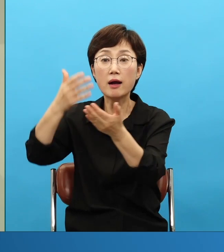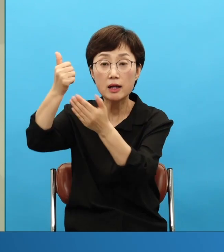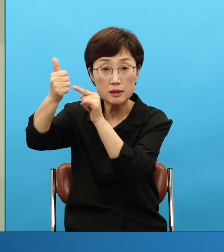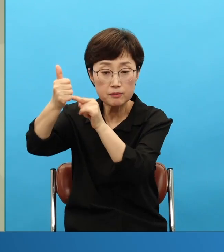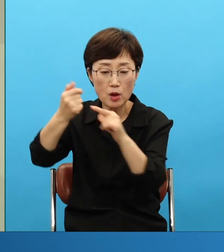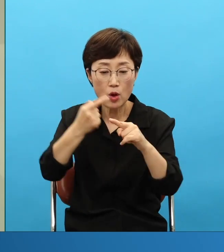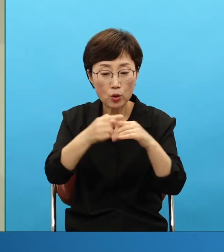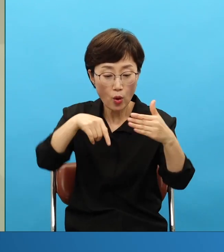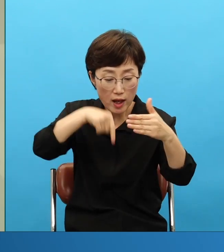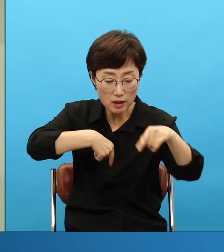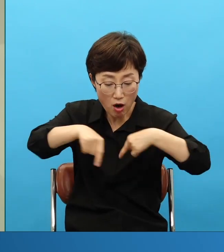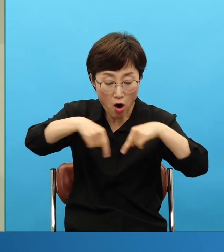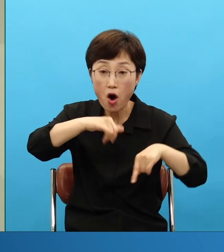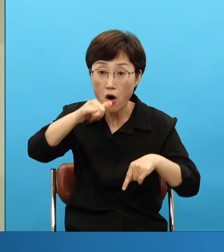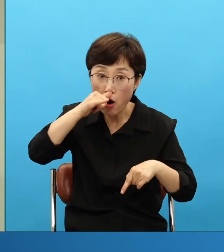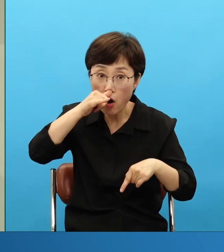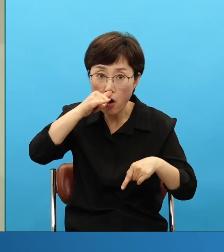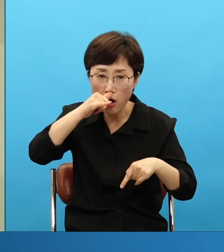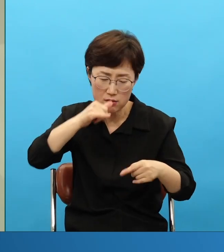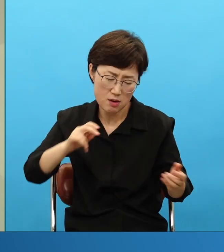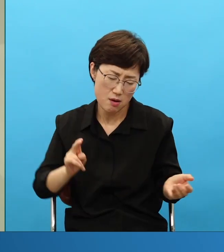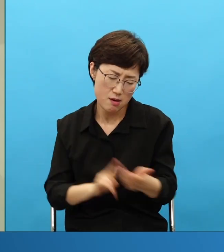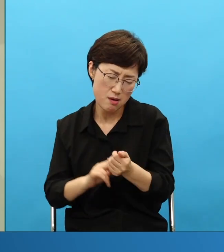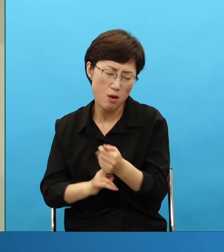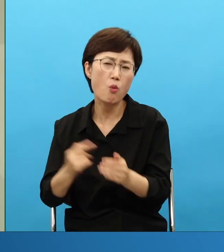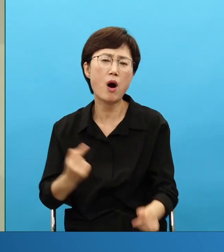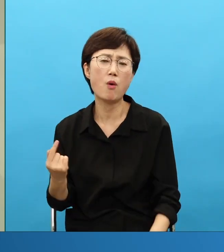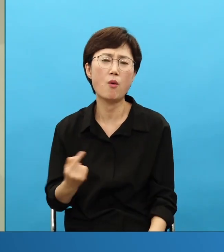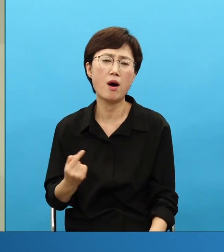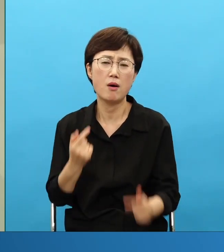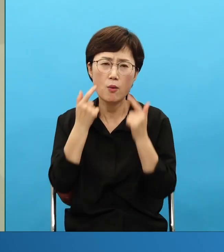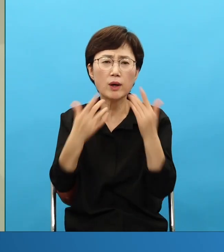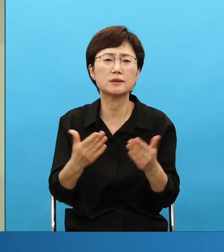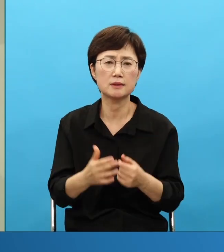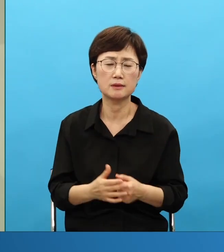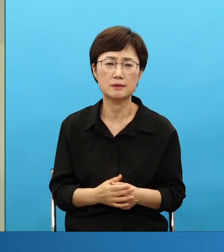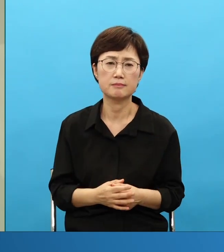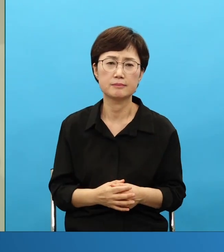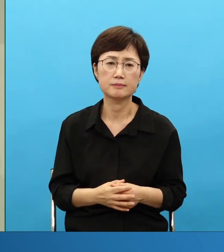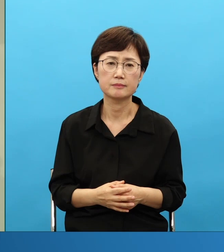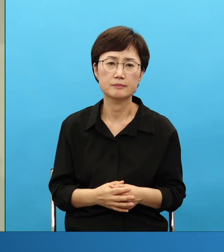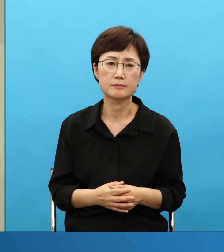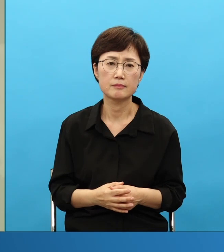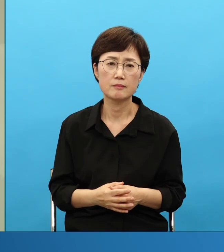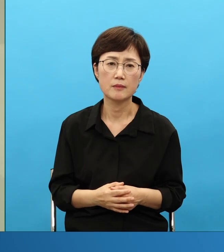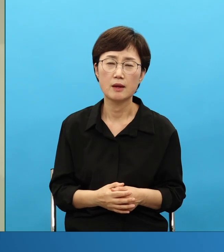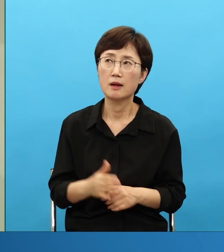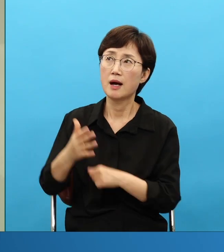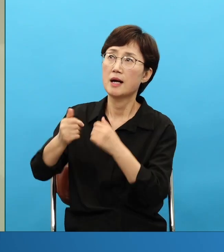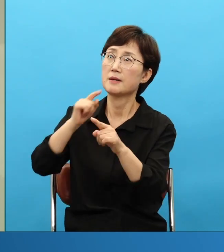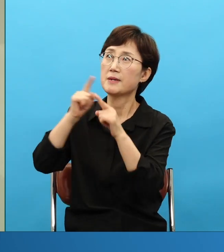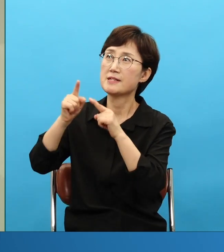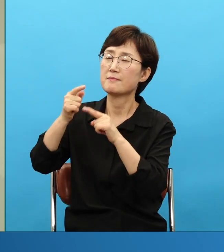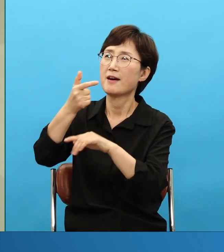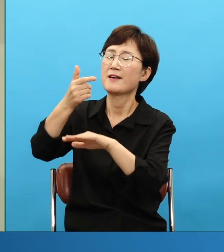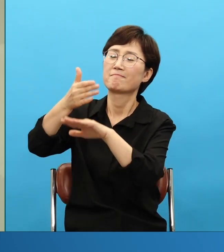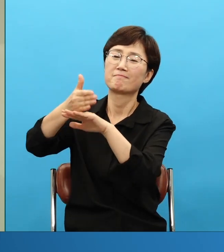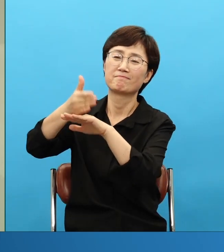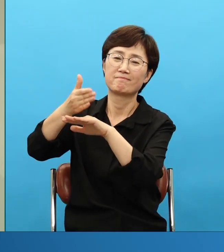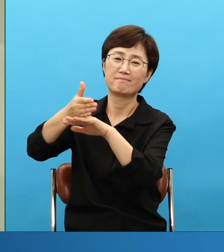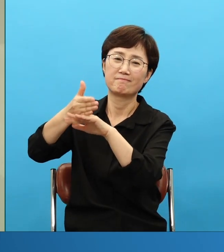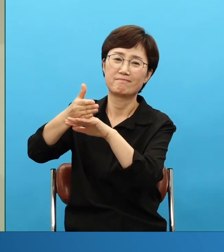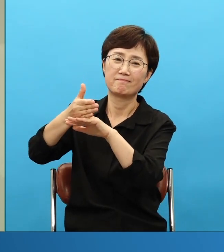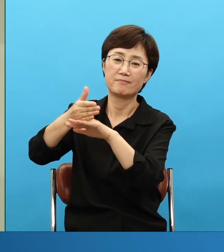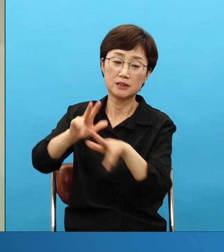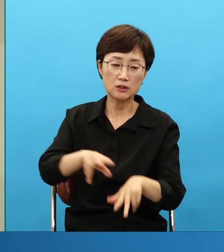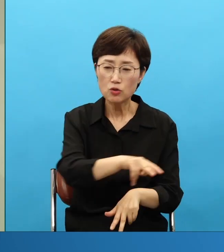일이 If 벌어진다니까. God begins to work on this church, 못 말려요. uncanny things will happen. No one will be able to stop that. 너무 감사한 일이에요. And so it's something to be so 좋은 thankful 렘넌트들 for.